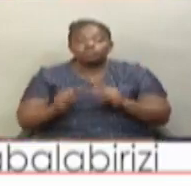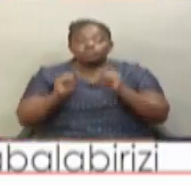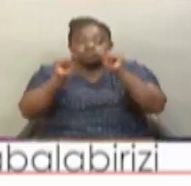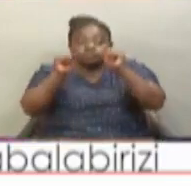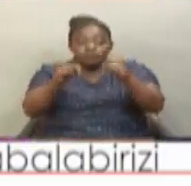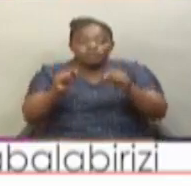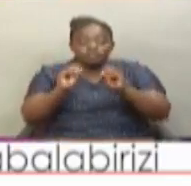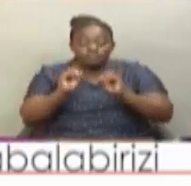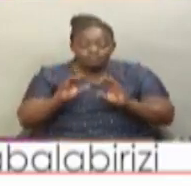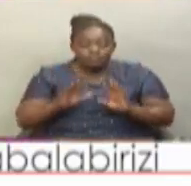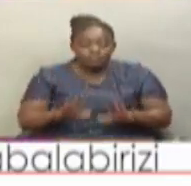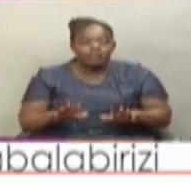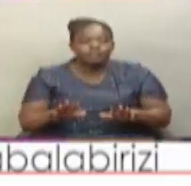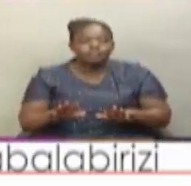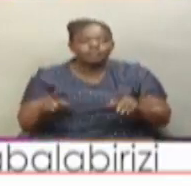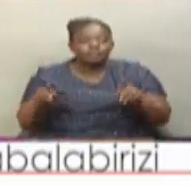ddala